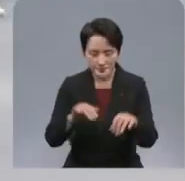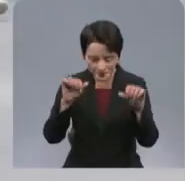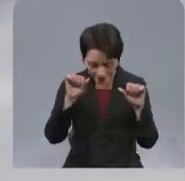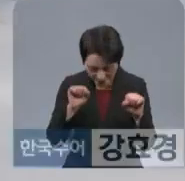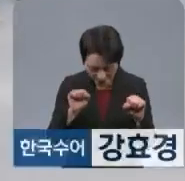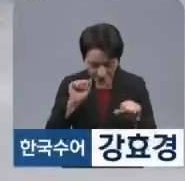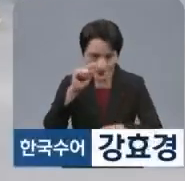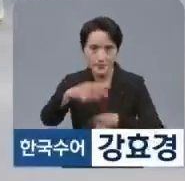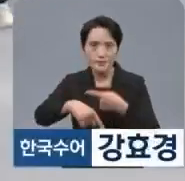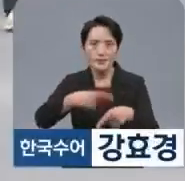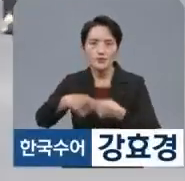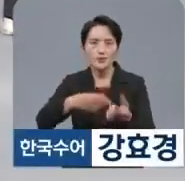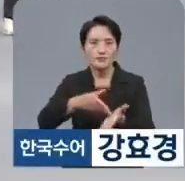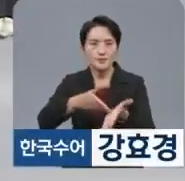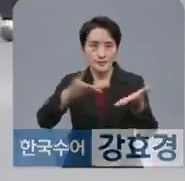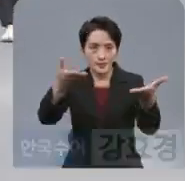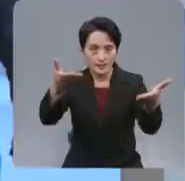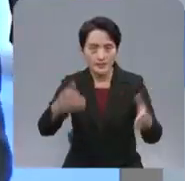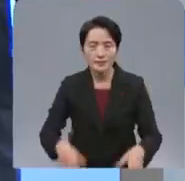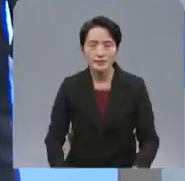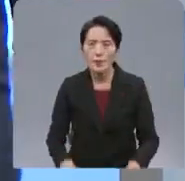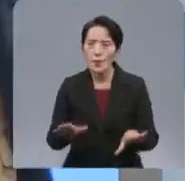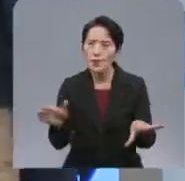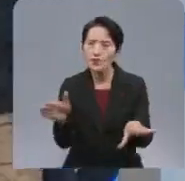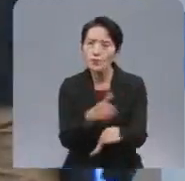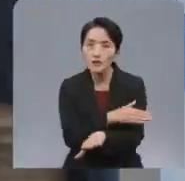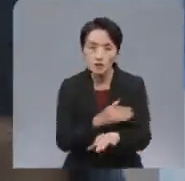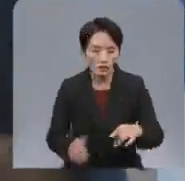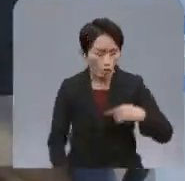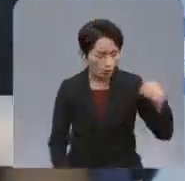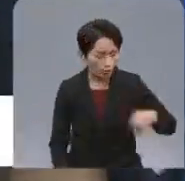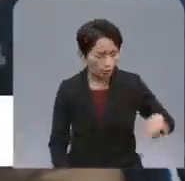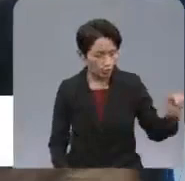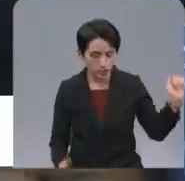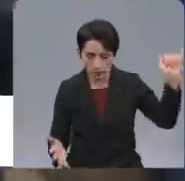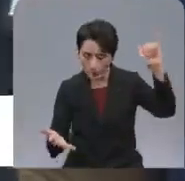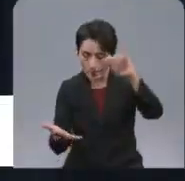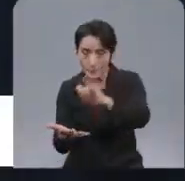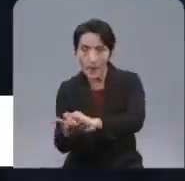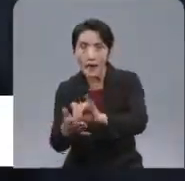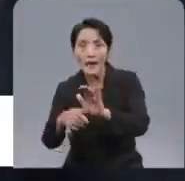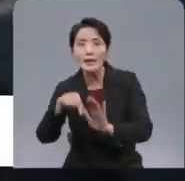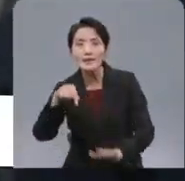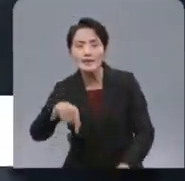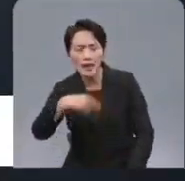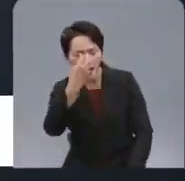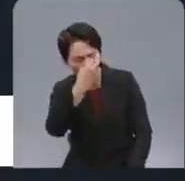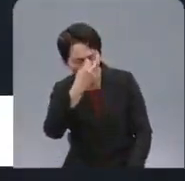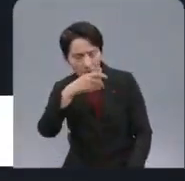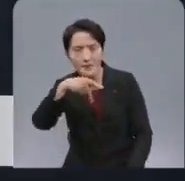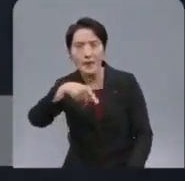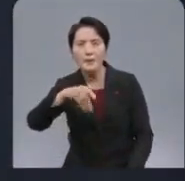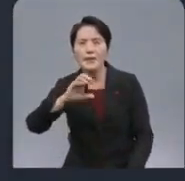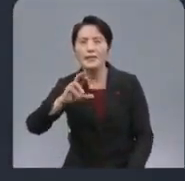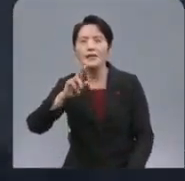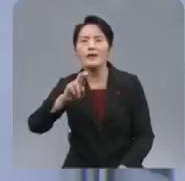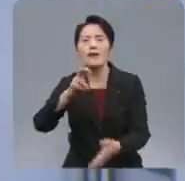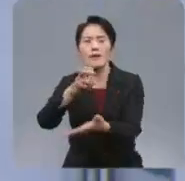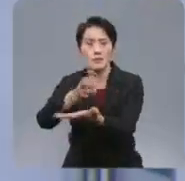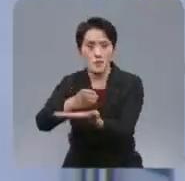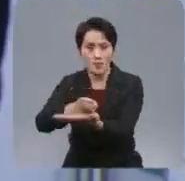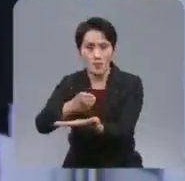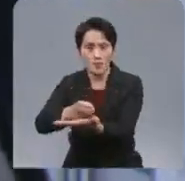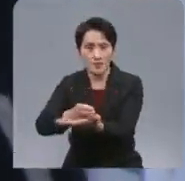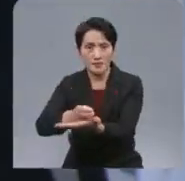bắt đầu từ ngày 2 tháng 1 Hàn Quốc đã bắt đầu thực thi đối sách siết chặt kiểm dịch nhằm ngăn chặn sự lây lan Dịch covid-19 từ Trung Quốc vào trong nước